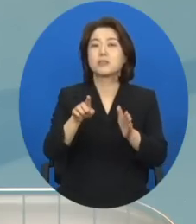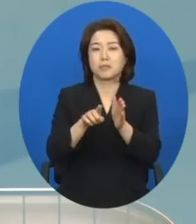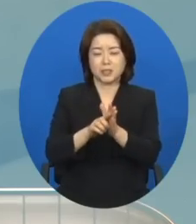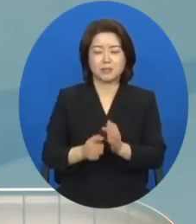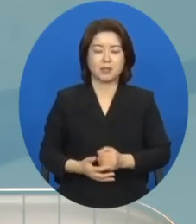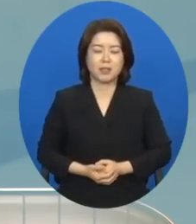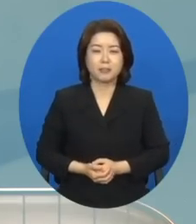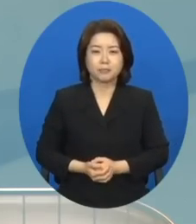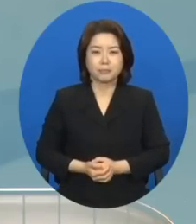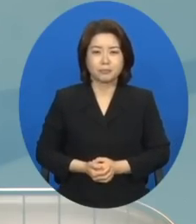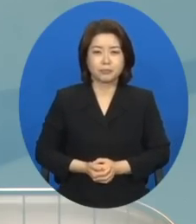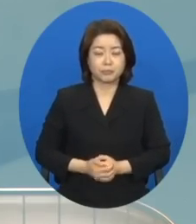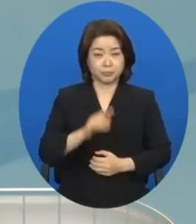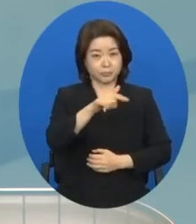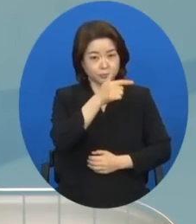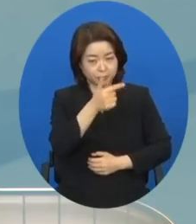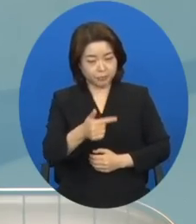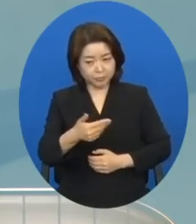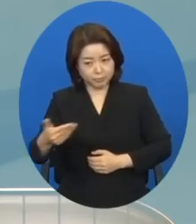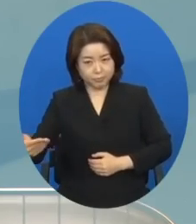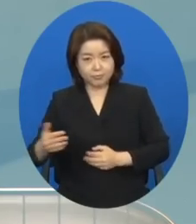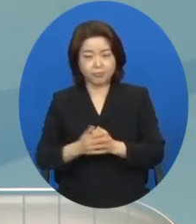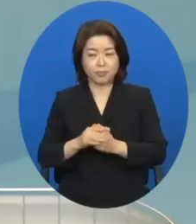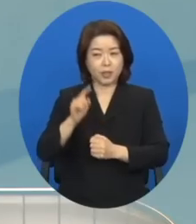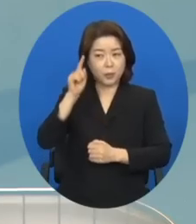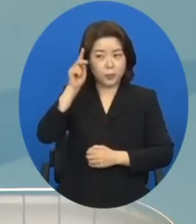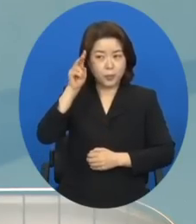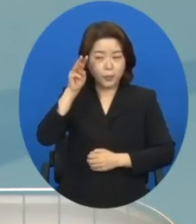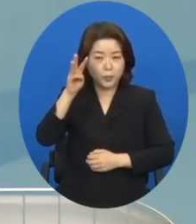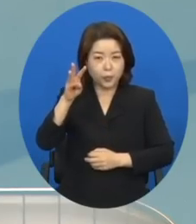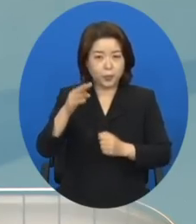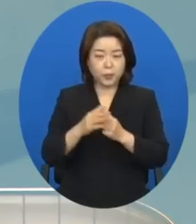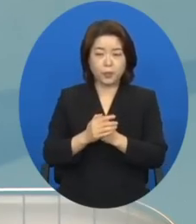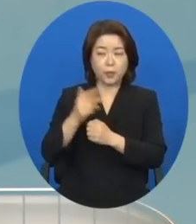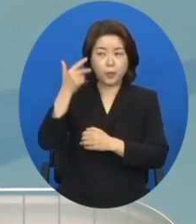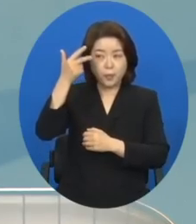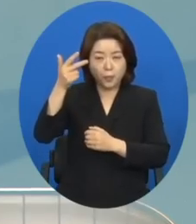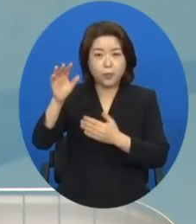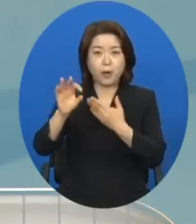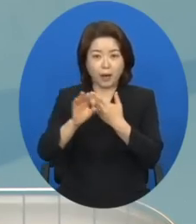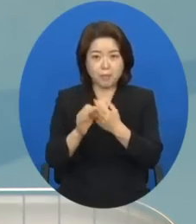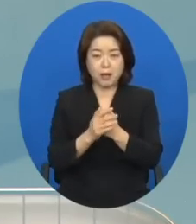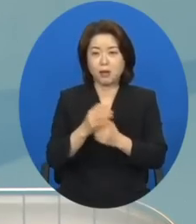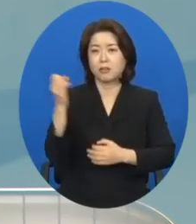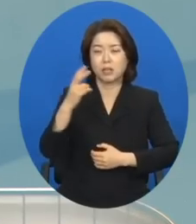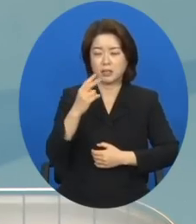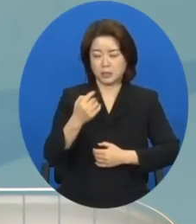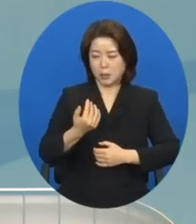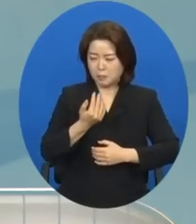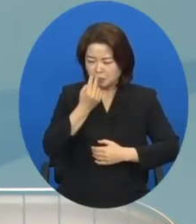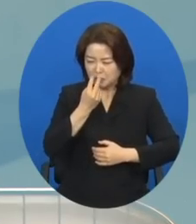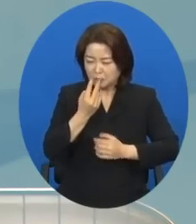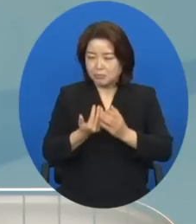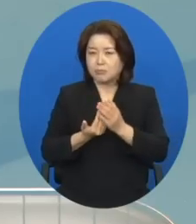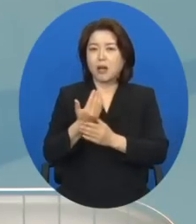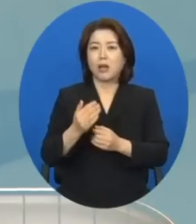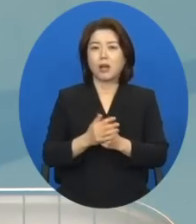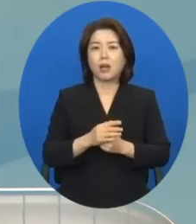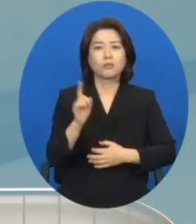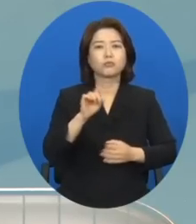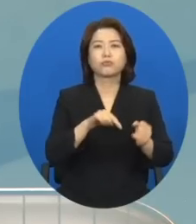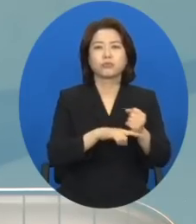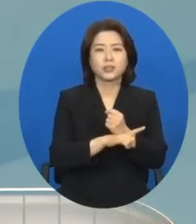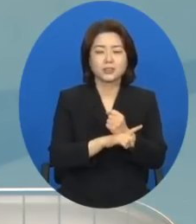보세요. 하루만 지나도 이틀이 지나고 일주일이 지나면 다시 냄새가 납니다. 무엇을 의미하는